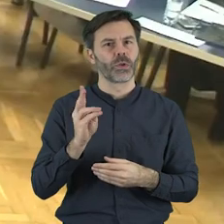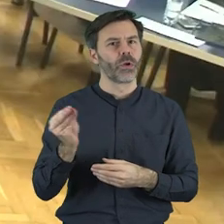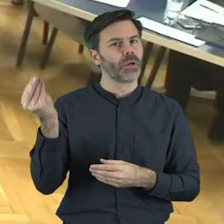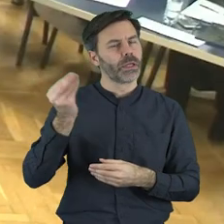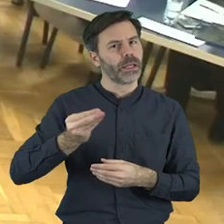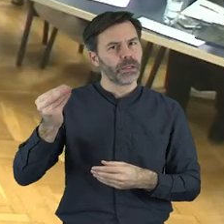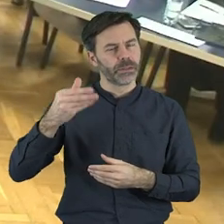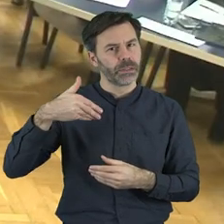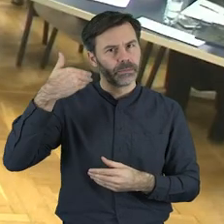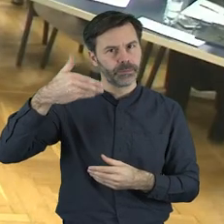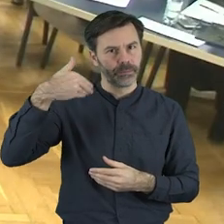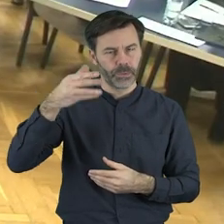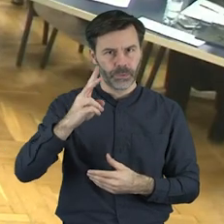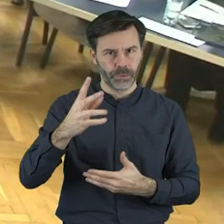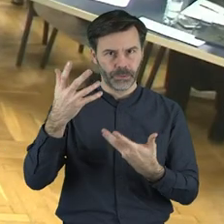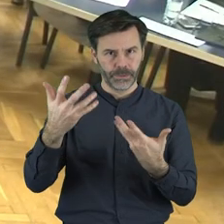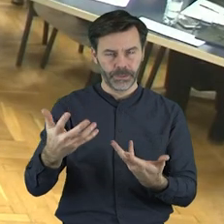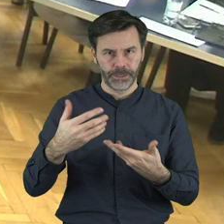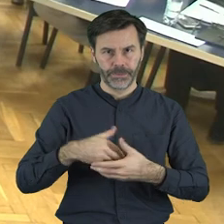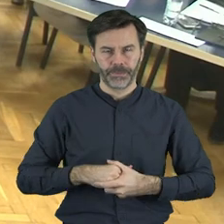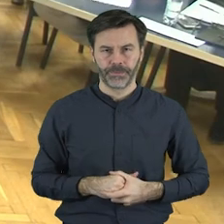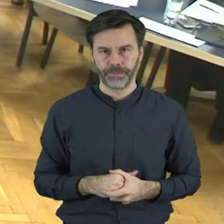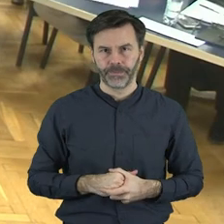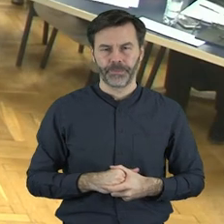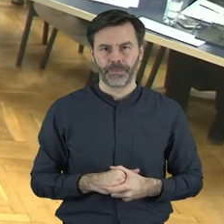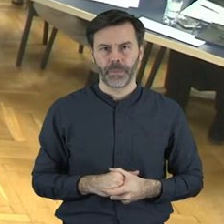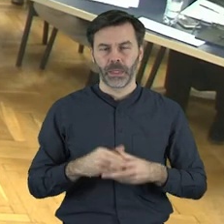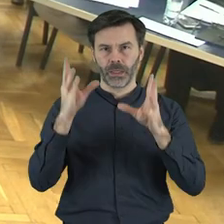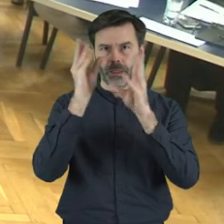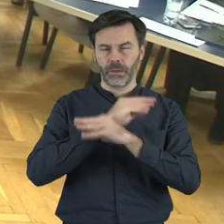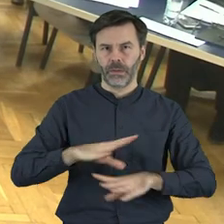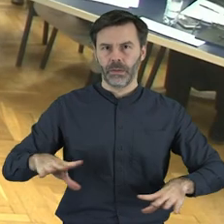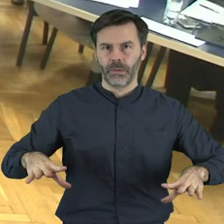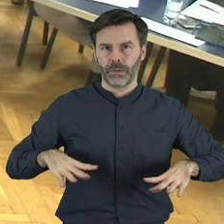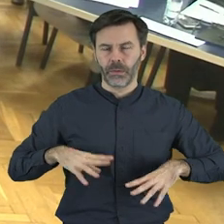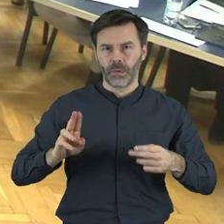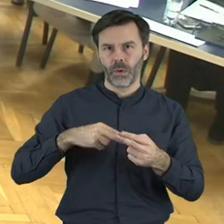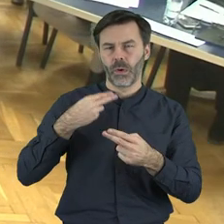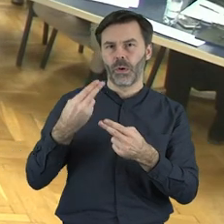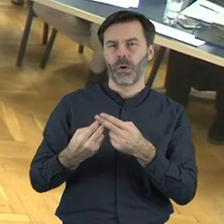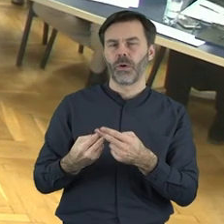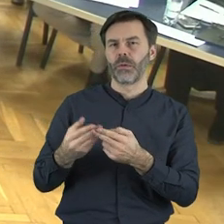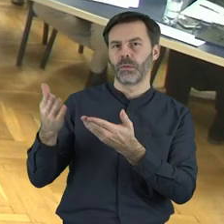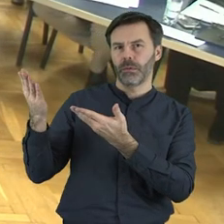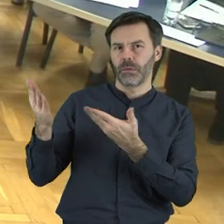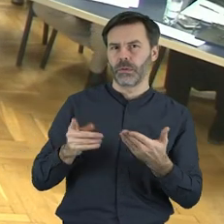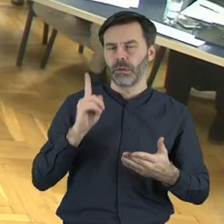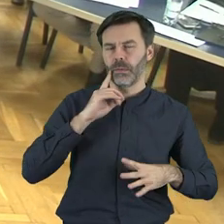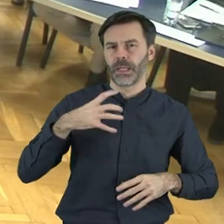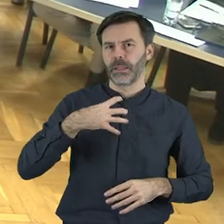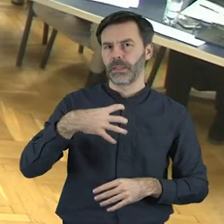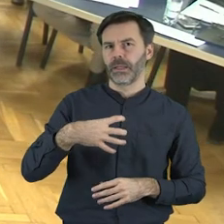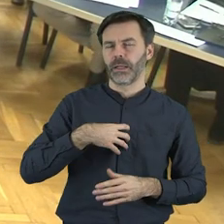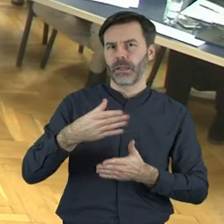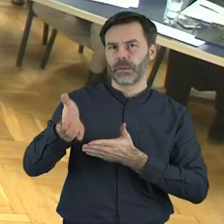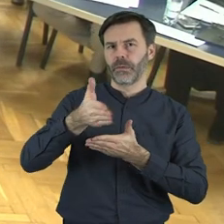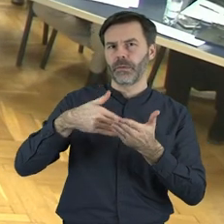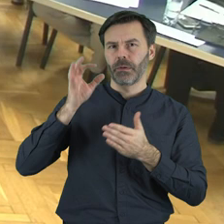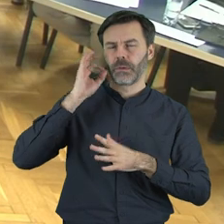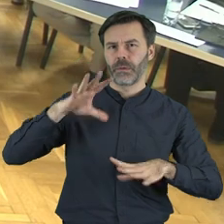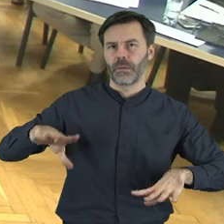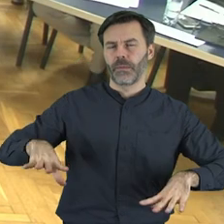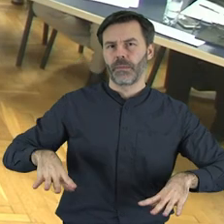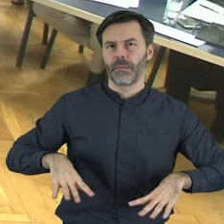Szanowni państwo, odpowiedź na pytania proszę dyrektora departamentu, panią dyrektor Edytę Michalską. Proszę bardzo pani dyrektor.